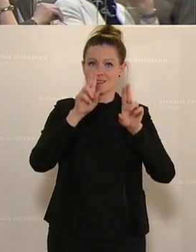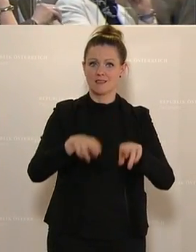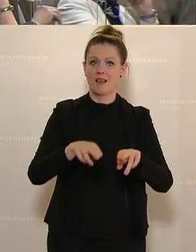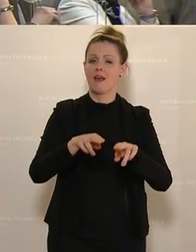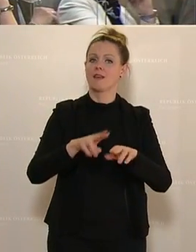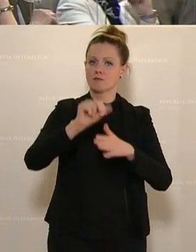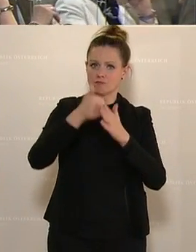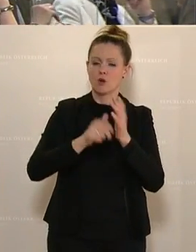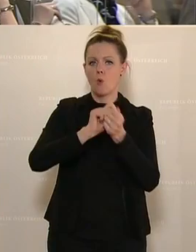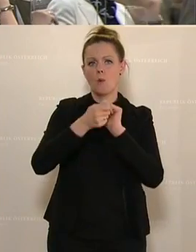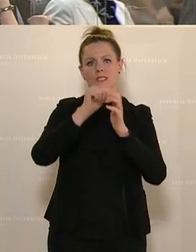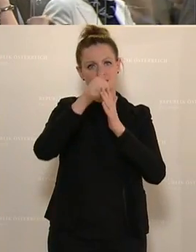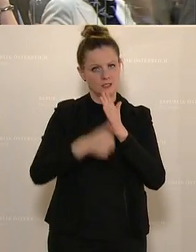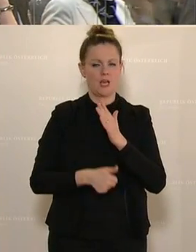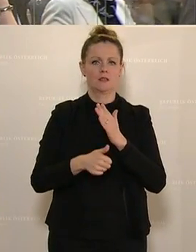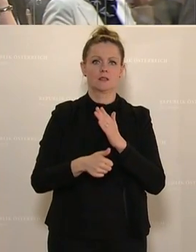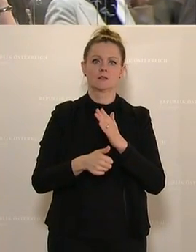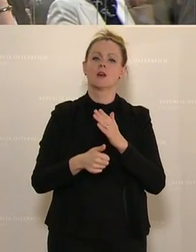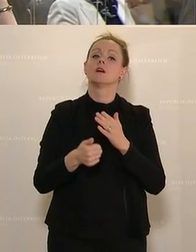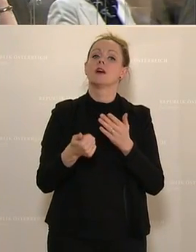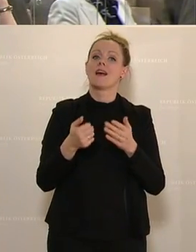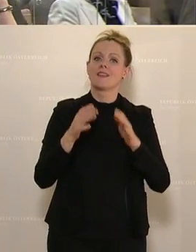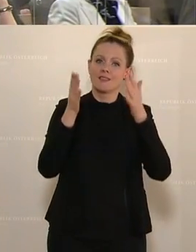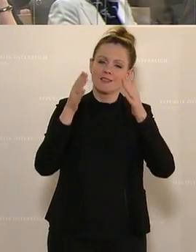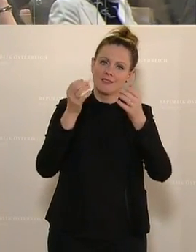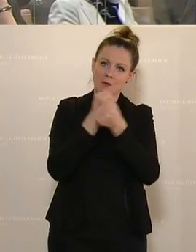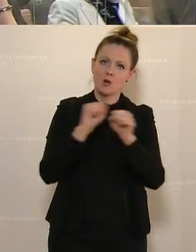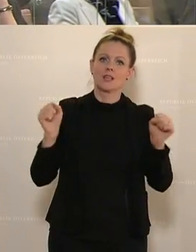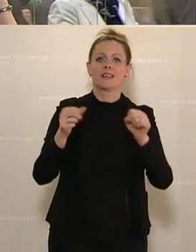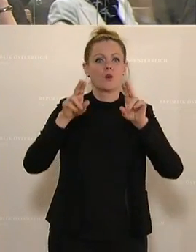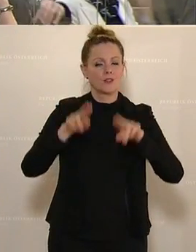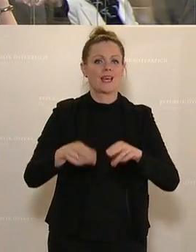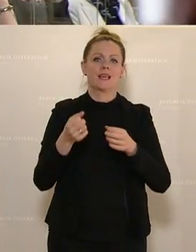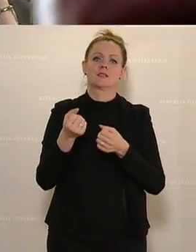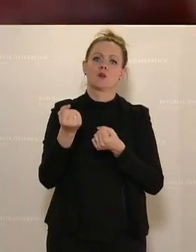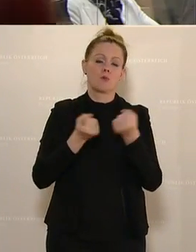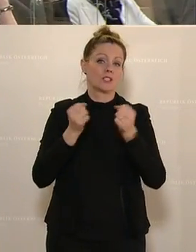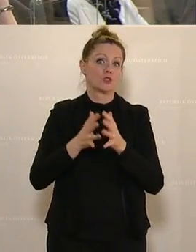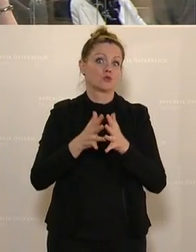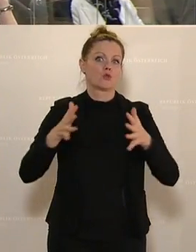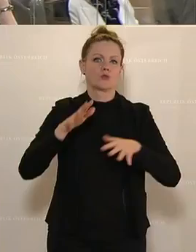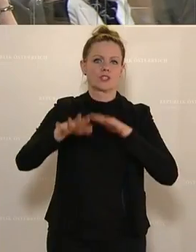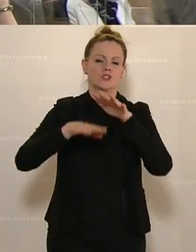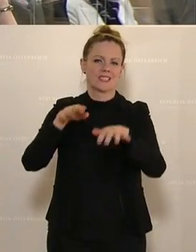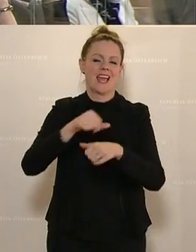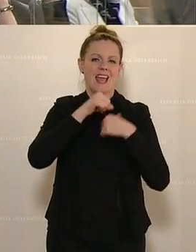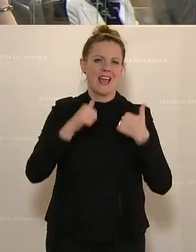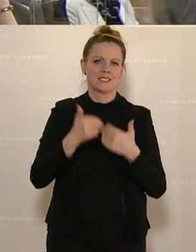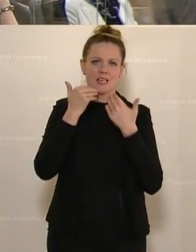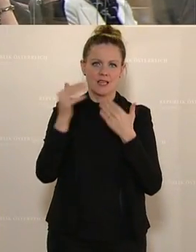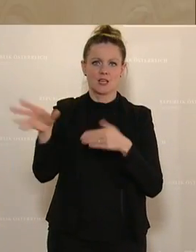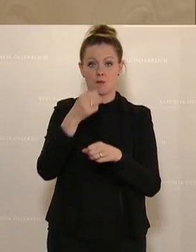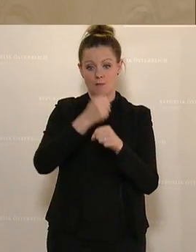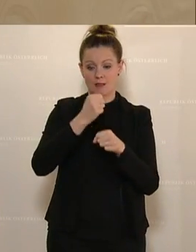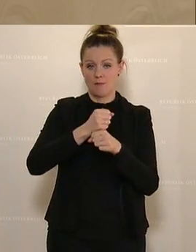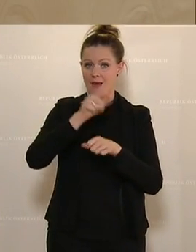auch demokratiepolitisch und rechtspolitisch ein großer Schritt. Ein herzliches Dank an die Mitarbeiterinnen und Mitarbeiter